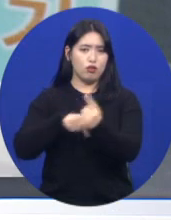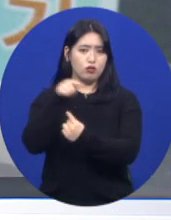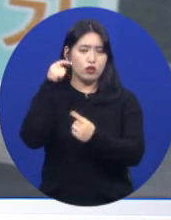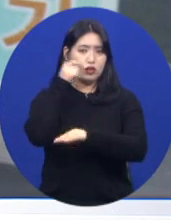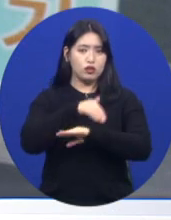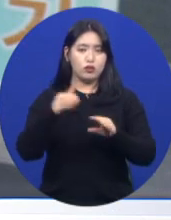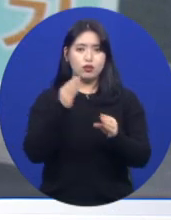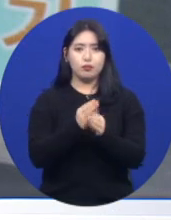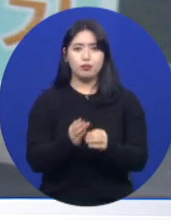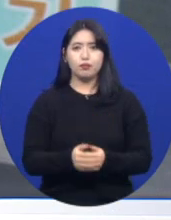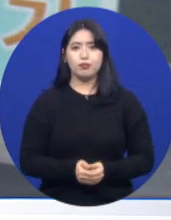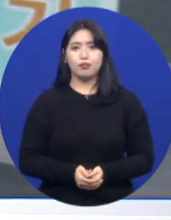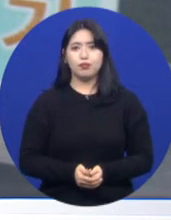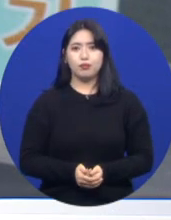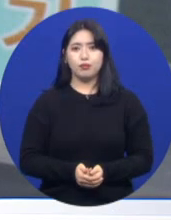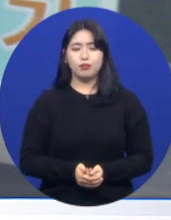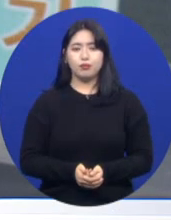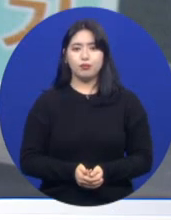보도입니다